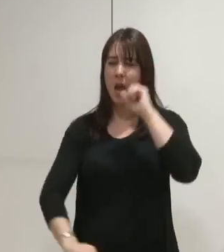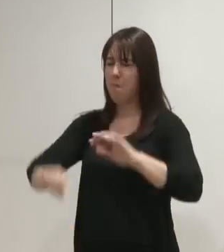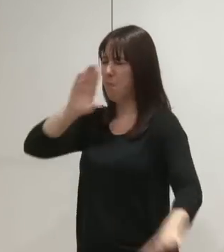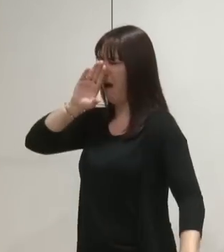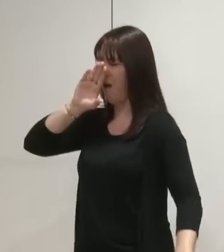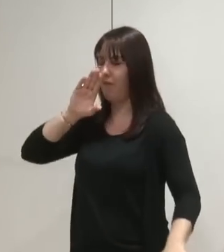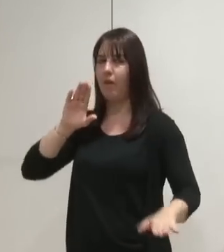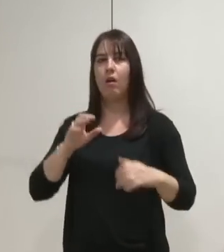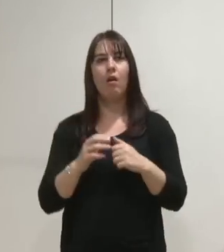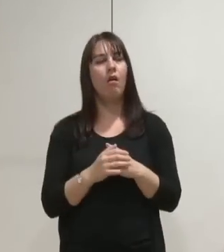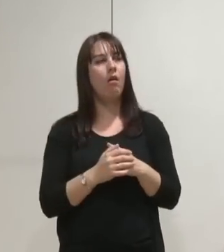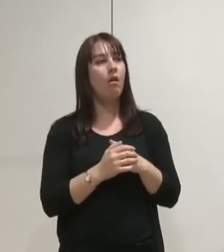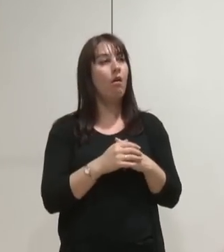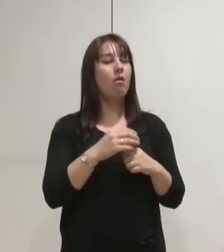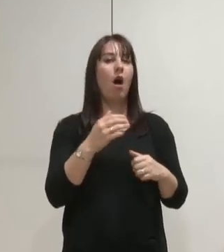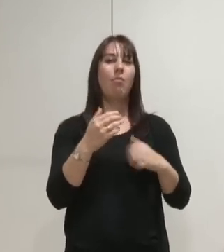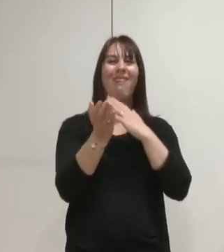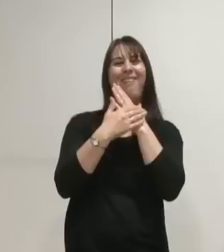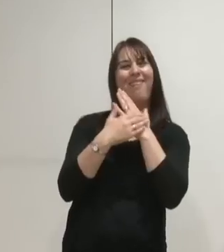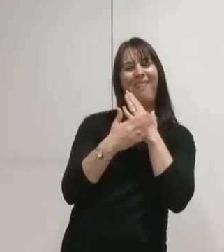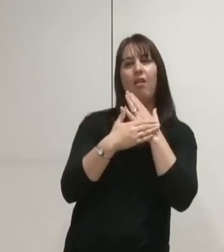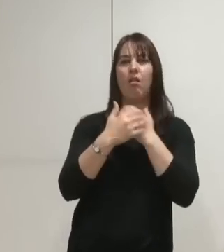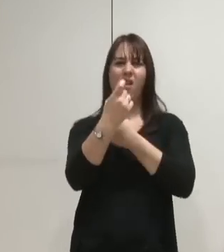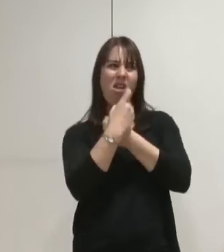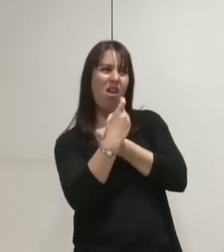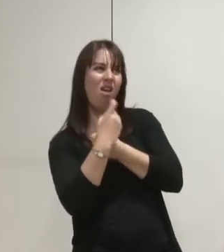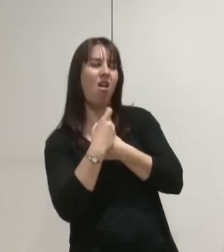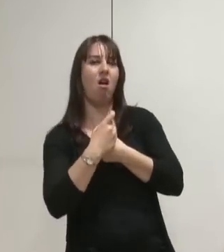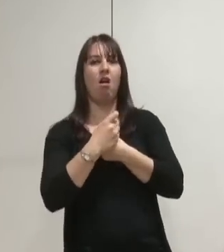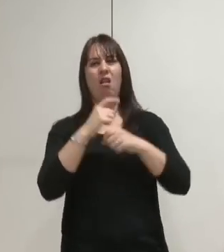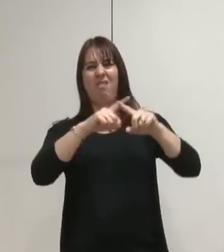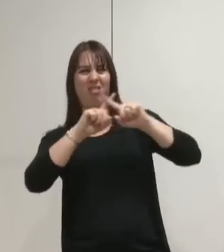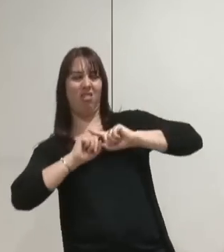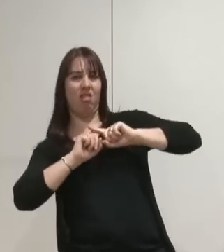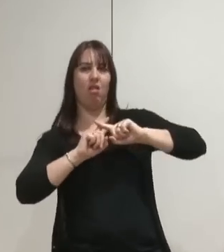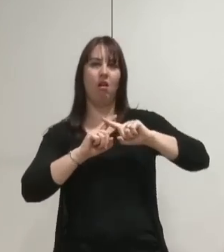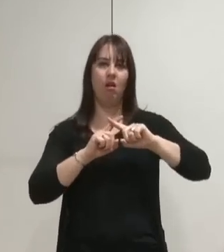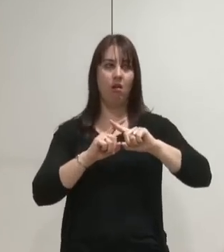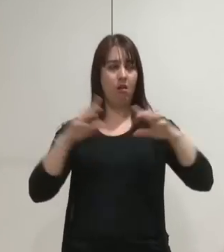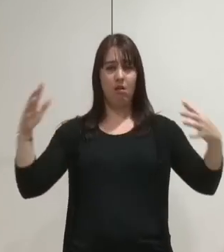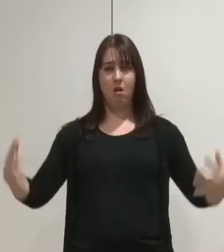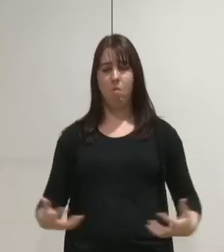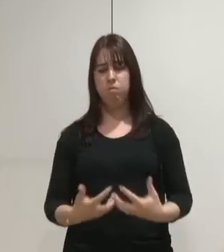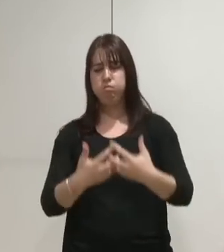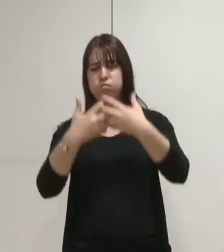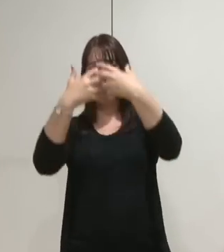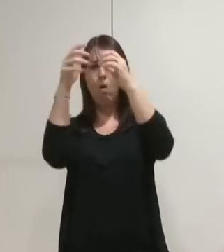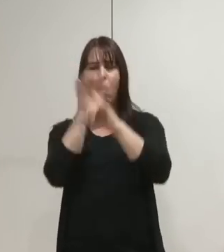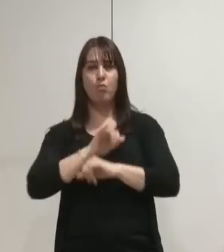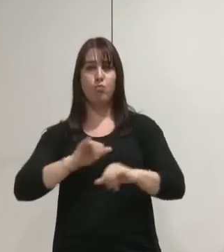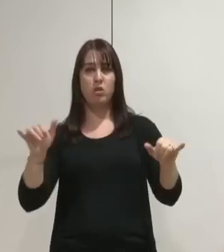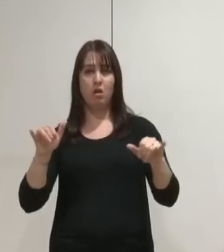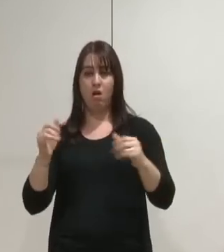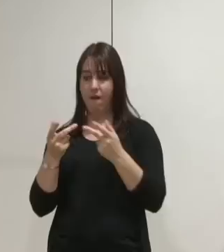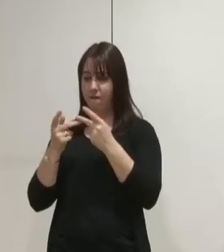leçons vos attaques vos dénigrements se heurtent justement avec fracas à la réalité de